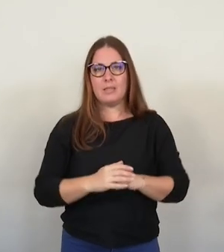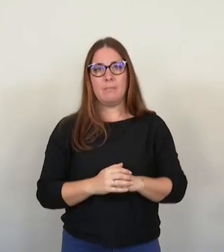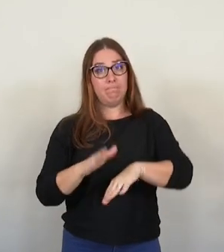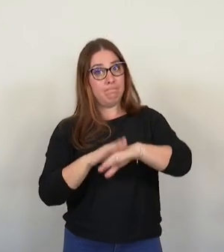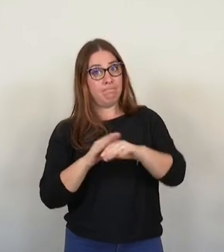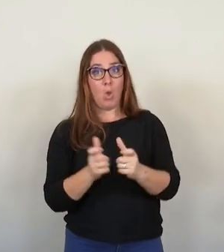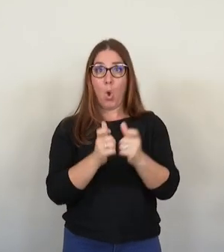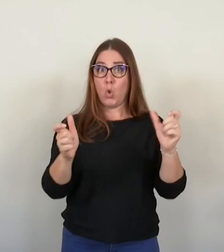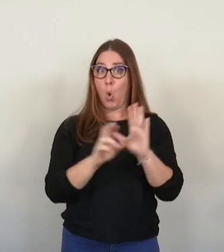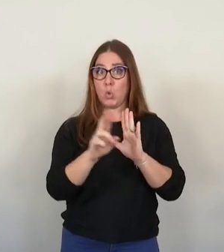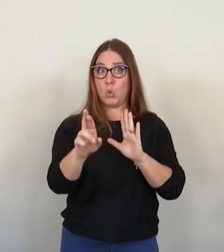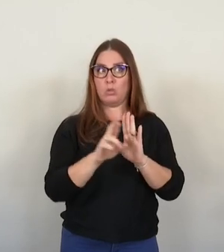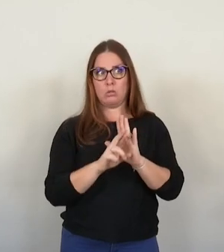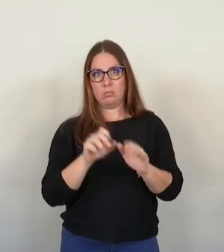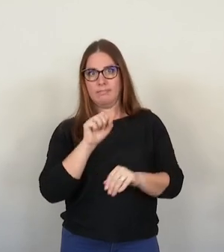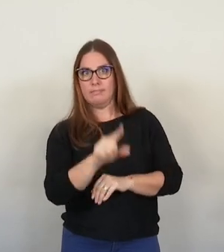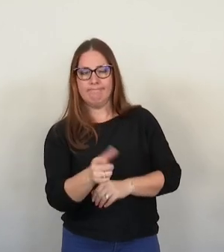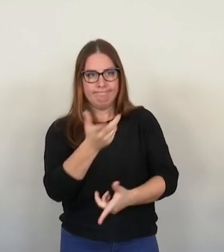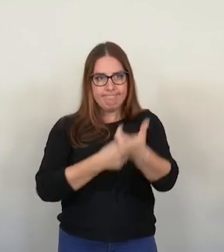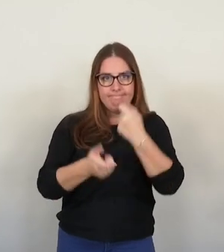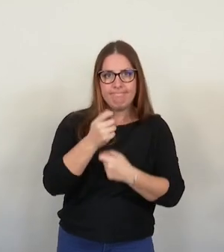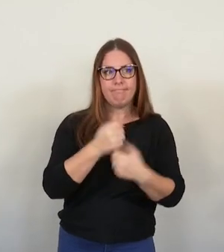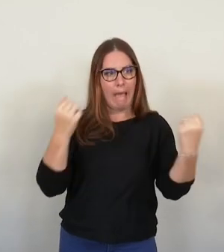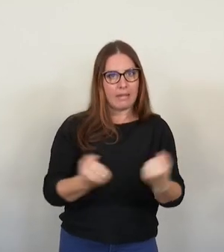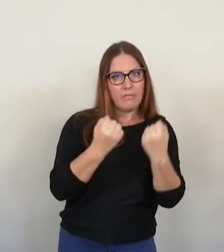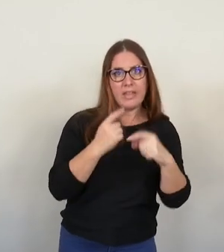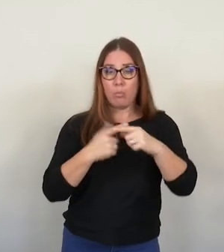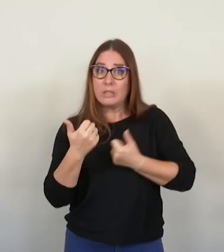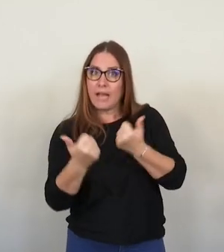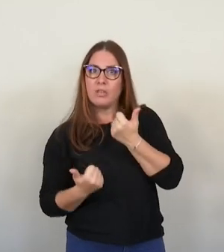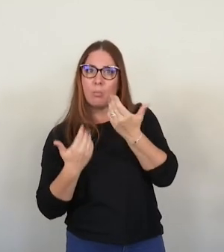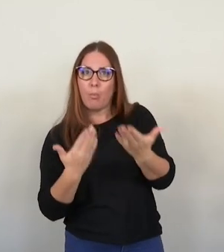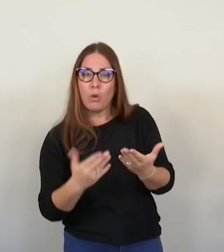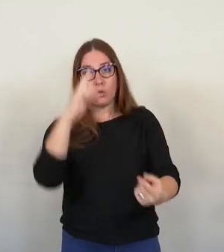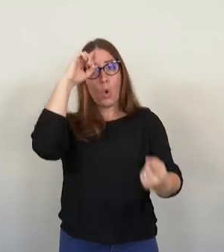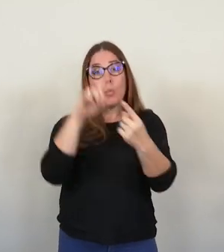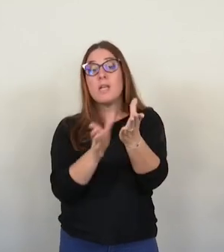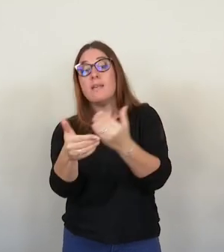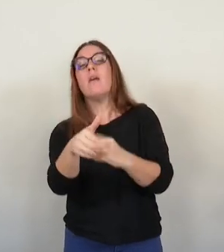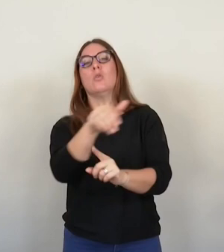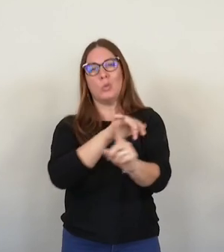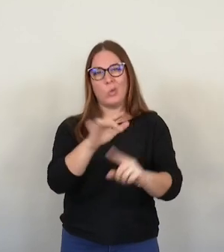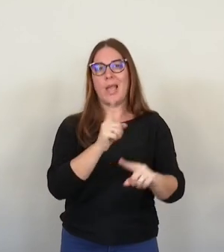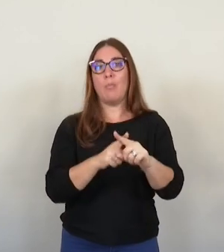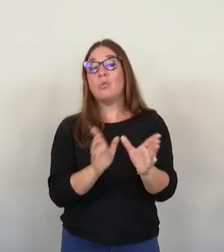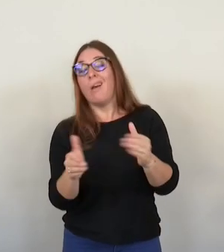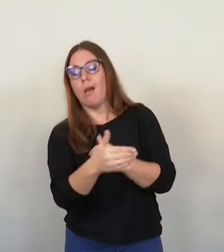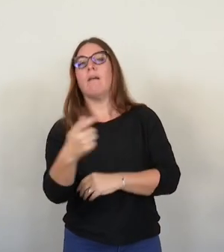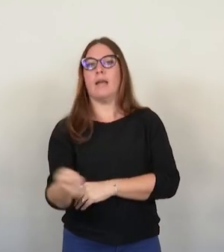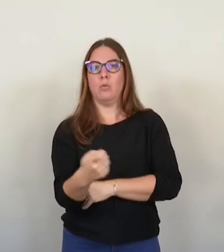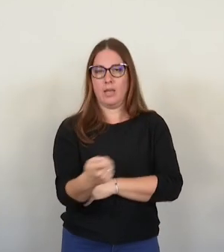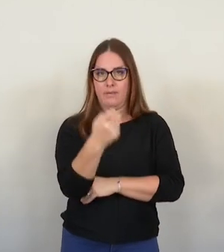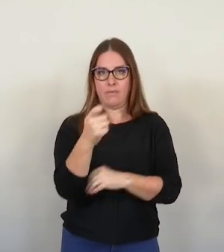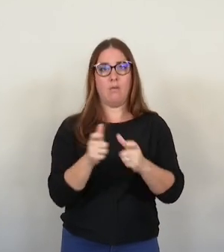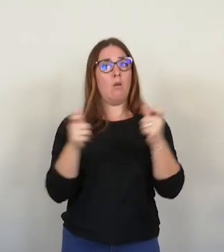ressources qui proposent des services à Activ et activités pardon à finalité social et éducativ un centre